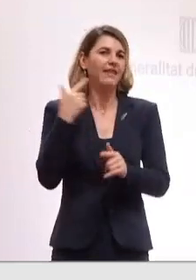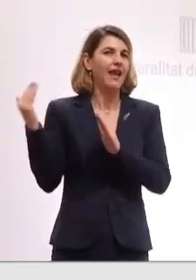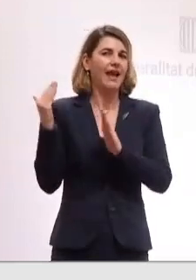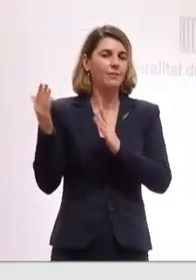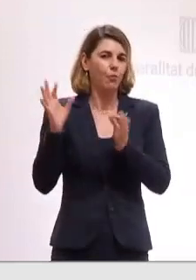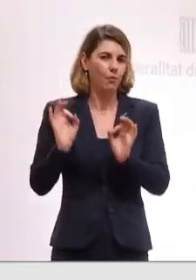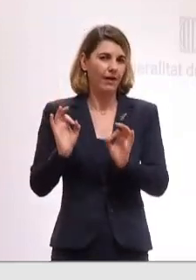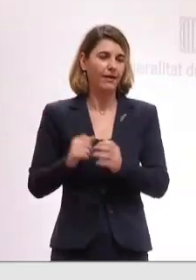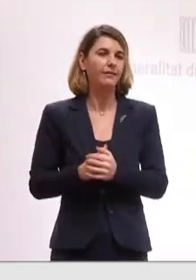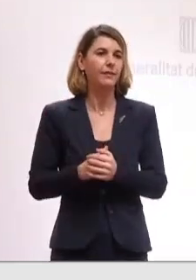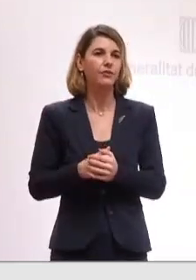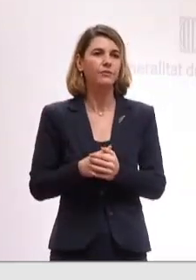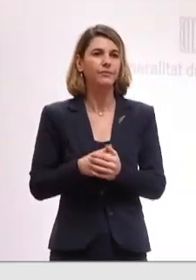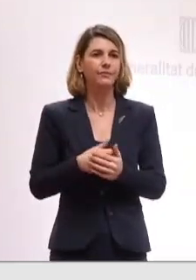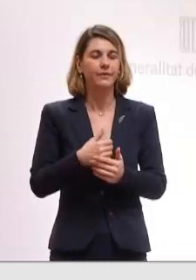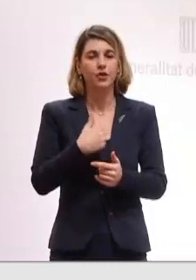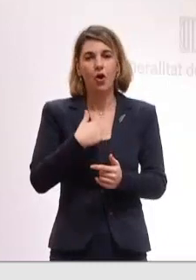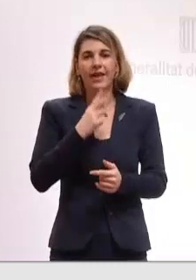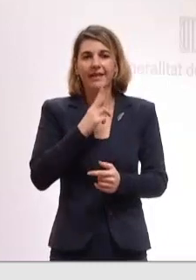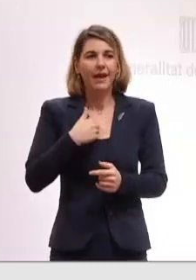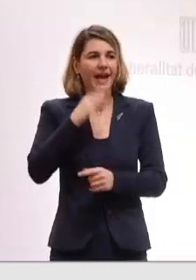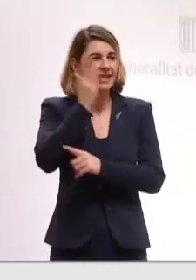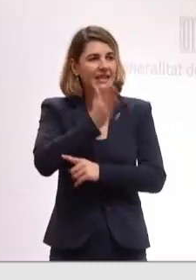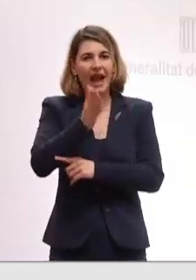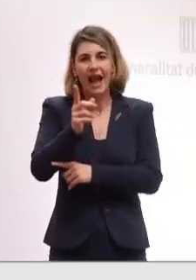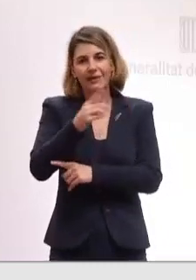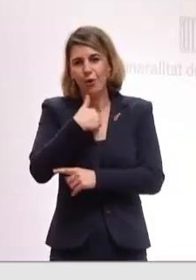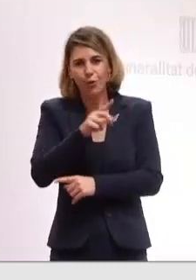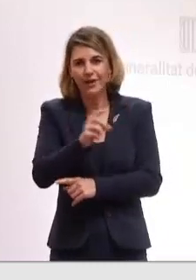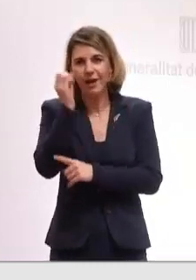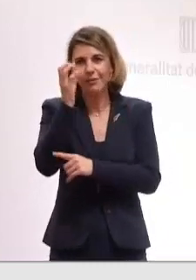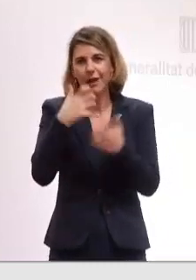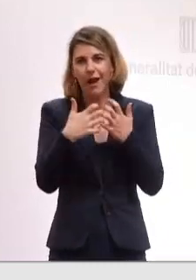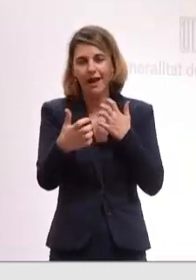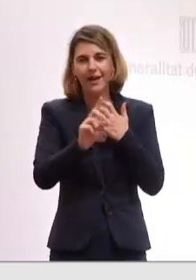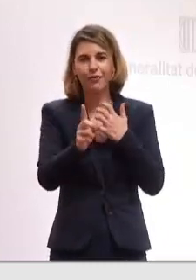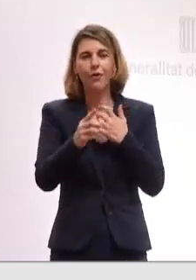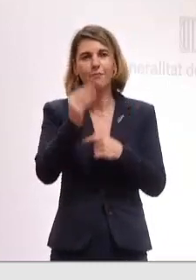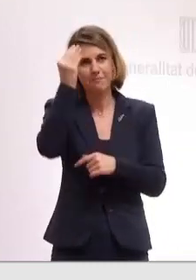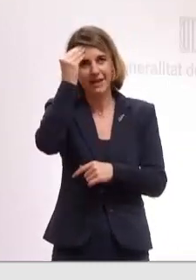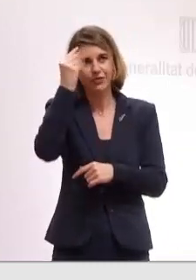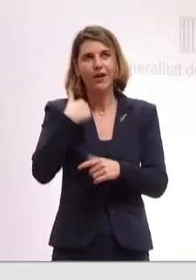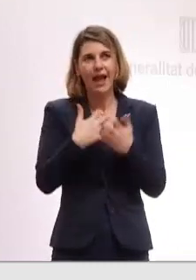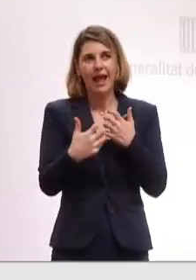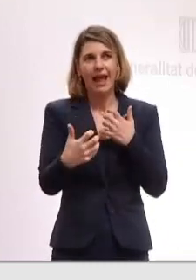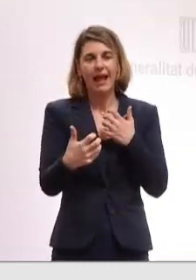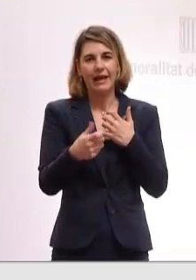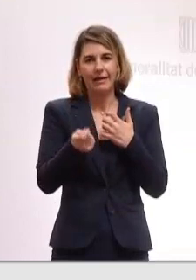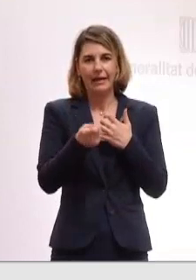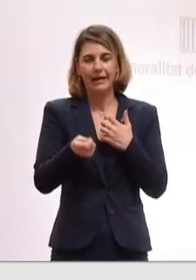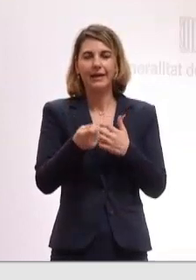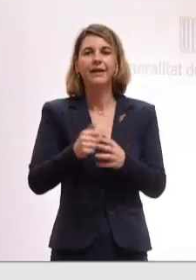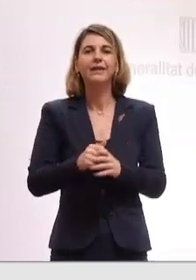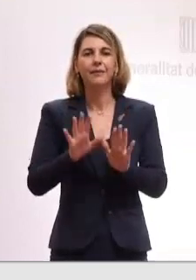obra. He dit que no els volia castigar amb una intervenció llarga, penso que m'estic allargant